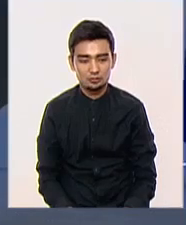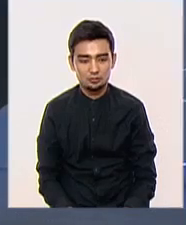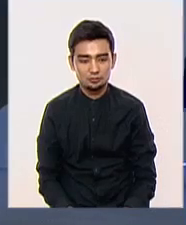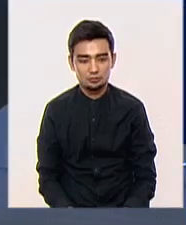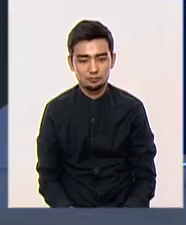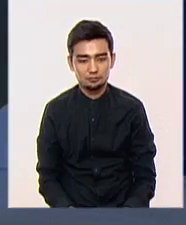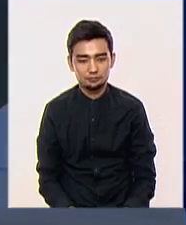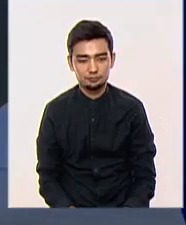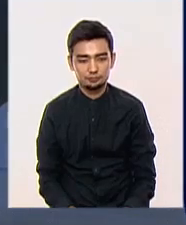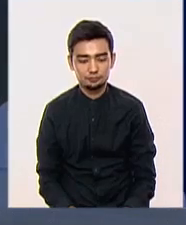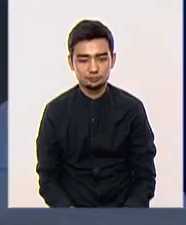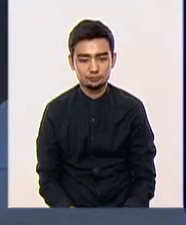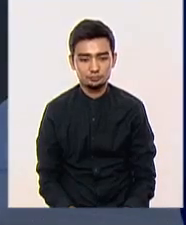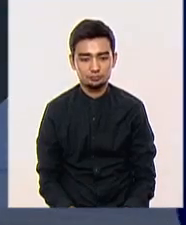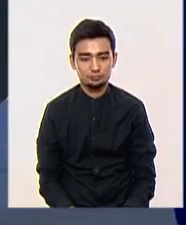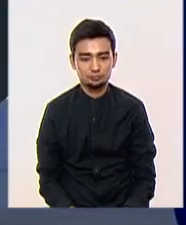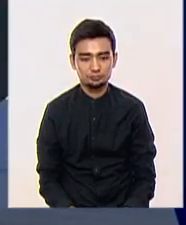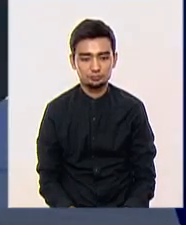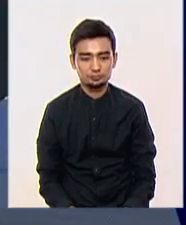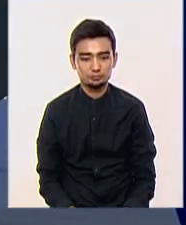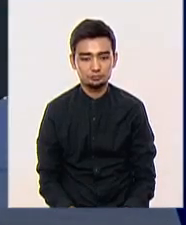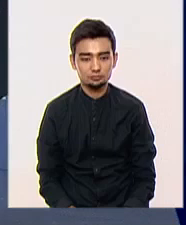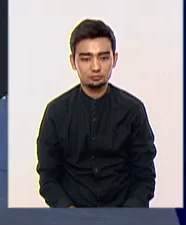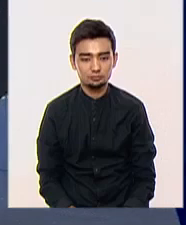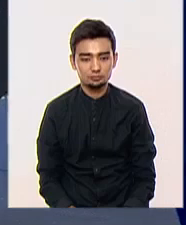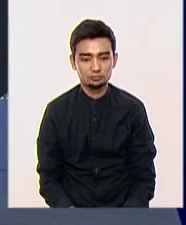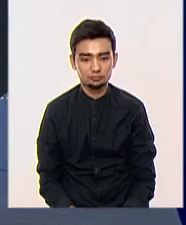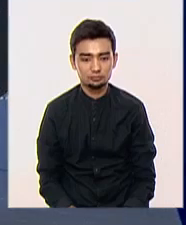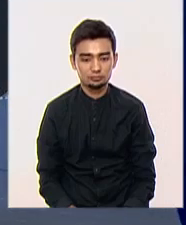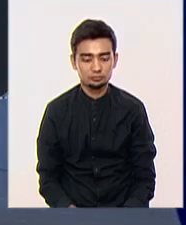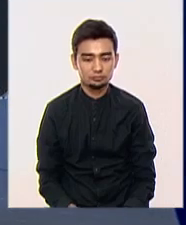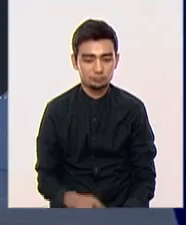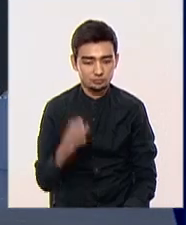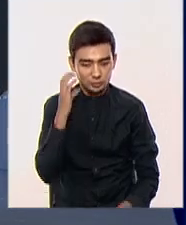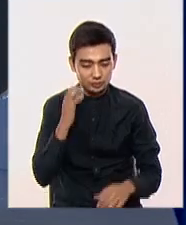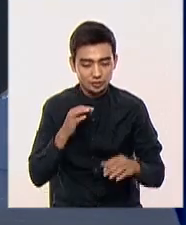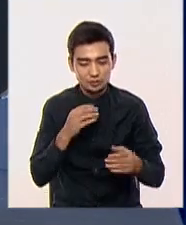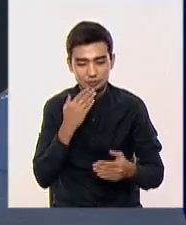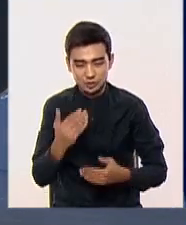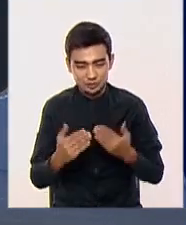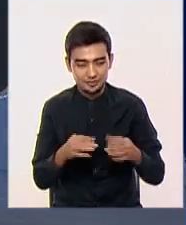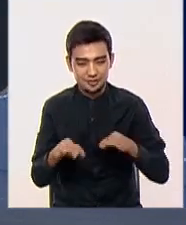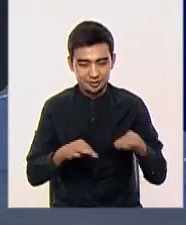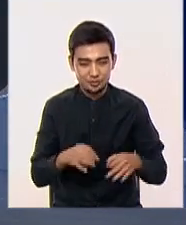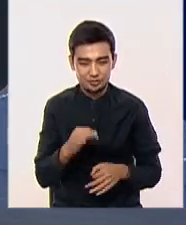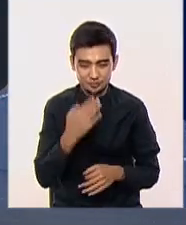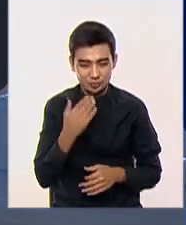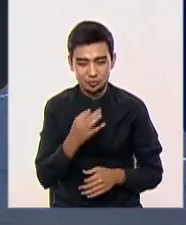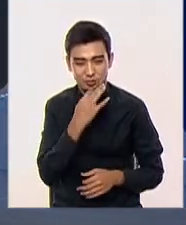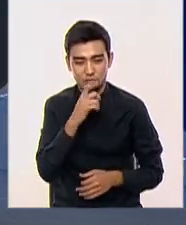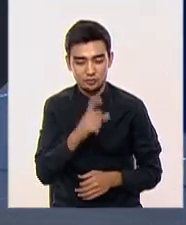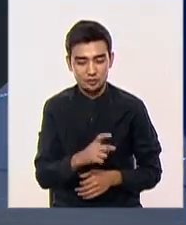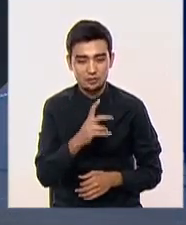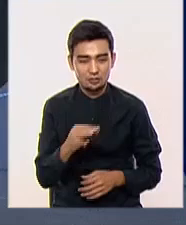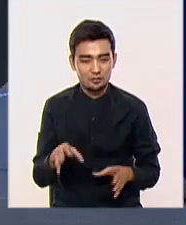А госкомиссии, я должен искать его, доставать вам давать. Спросите архитектуру, спросите этот газ, спросите кого угодно. Они не знают,